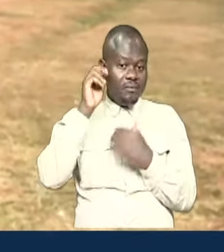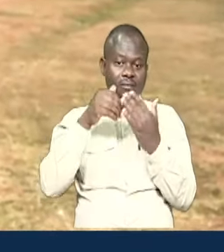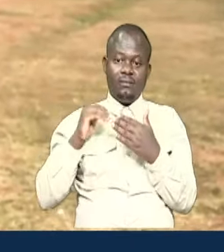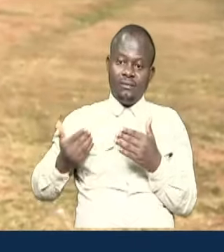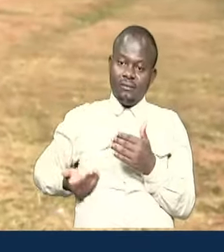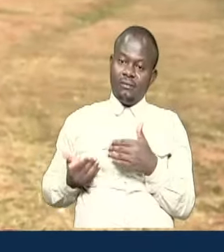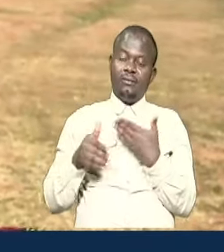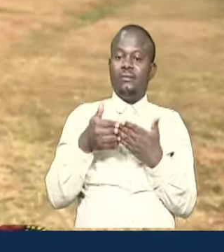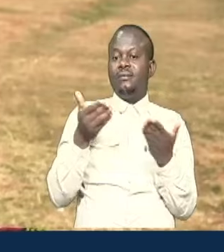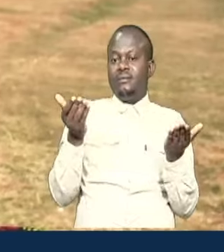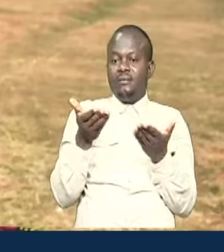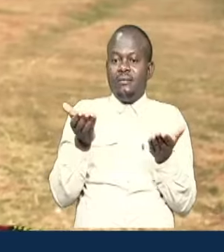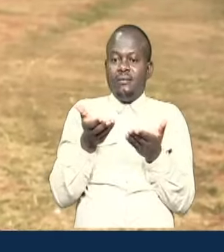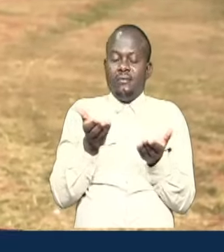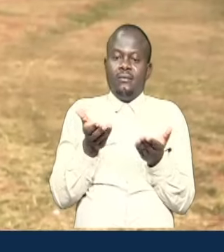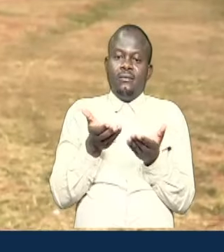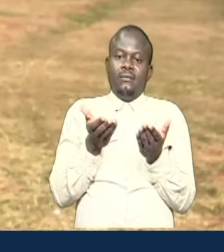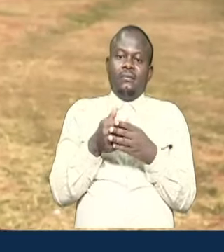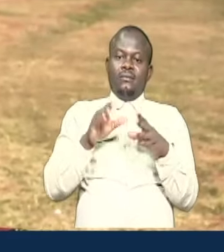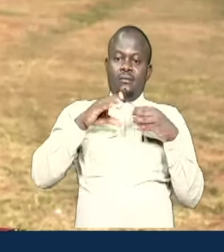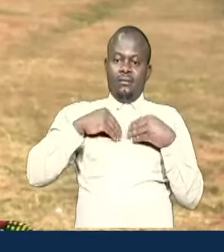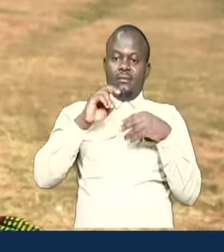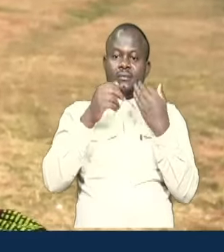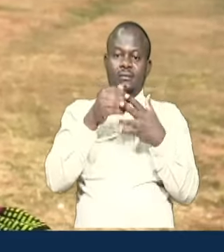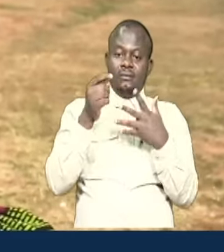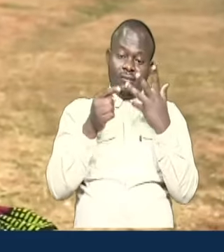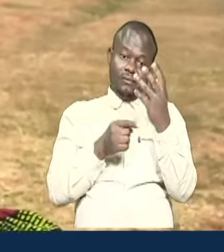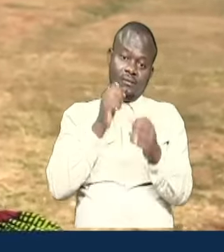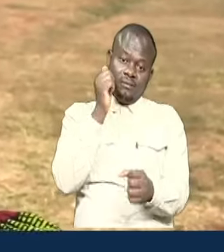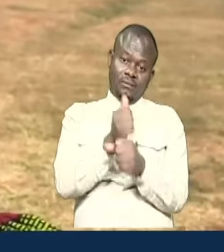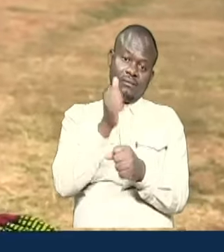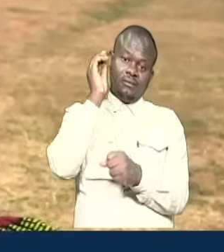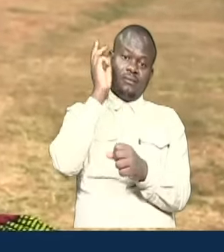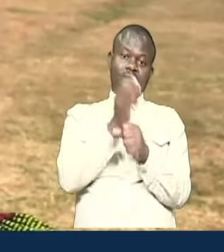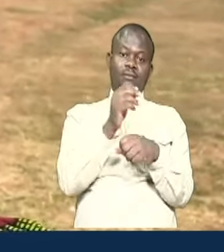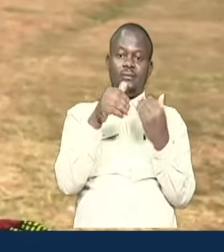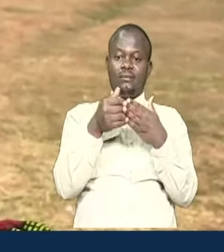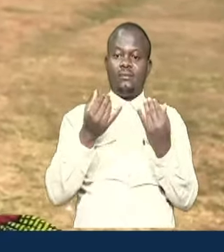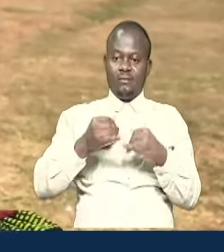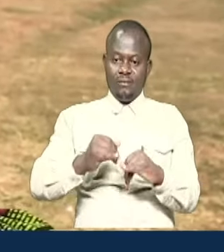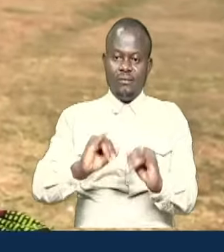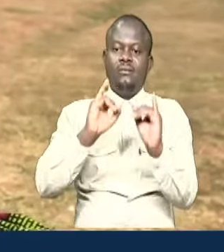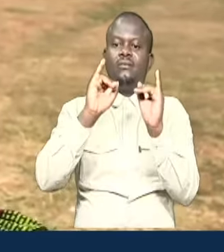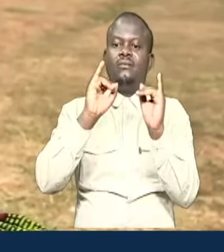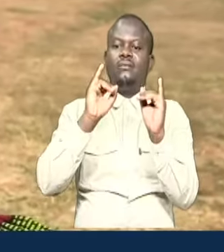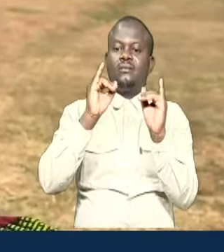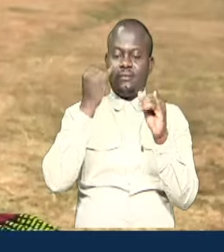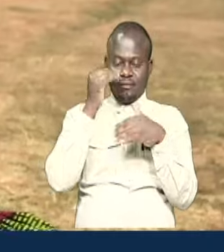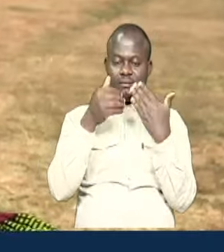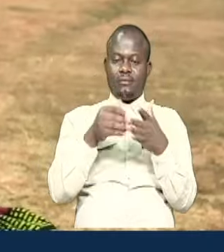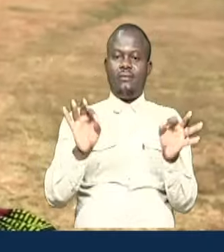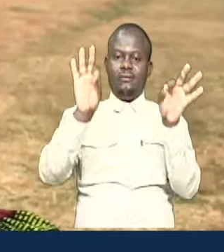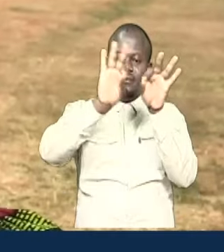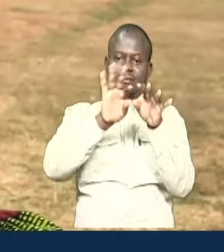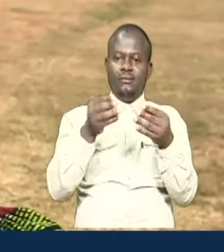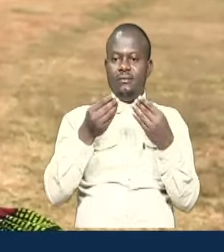bategarugori nuko batwemereye yuko ibyo bibagiye gukora bagiye kuzabikora bakabishyira mu bikorwa bibaye ngombwa